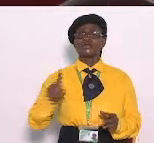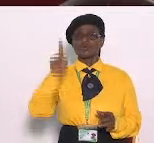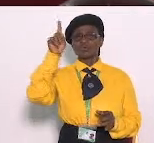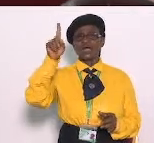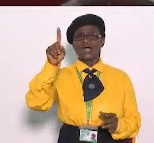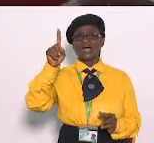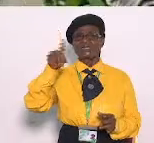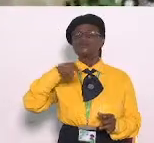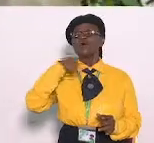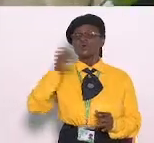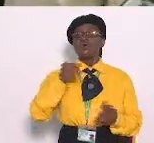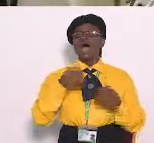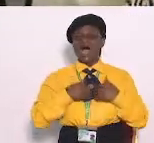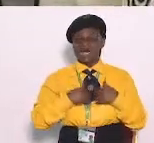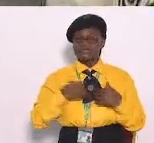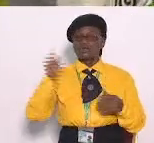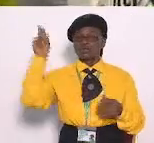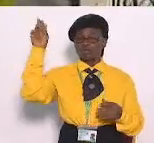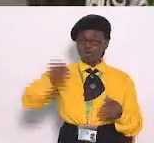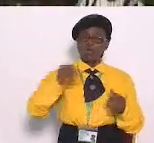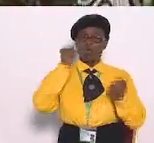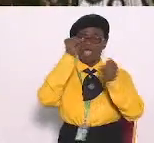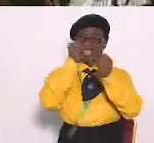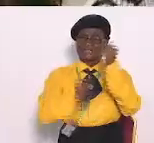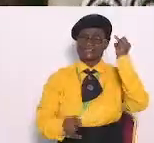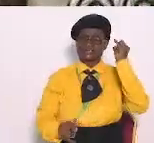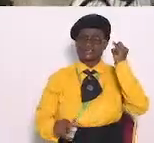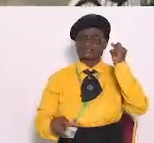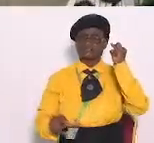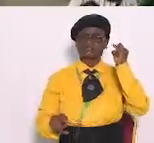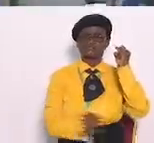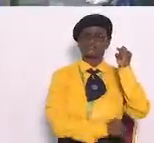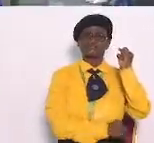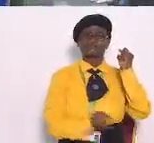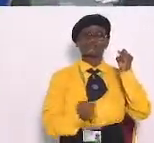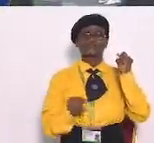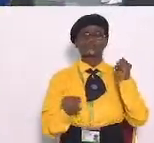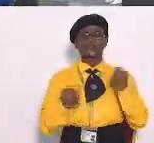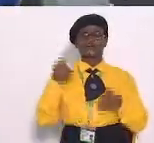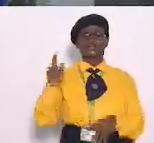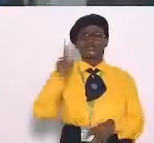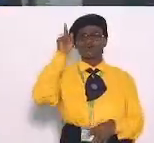transporteur celui qui peut créer et ne pas